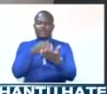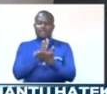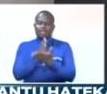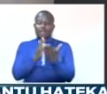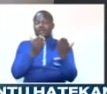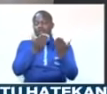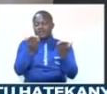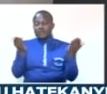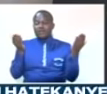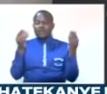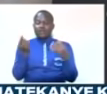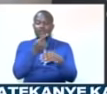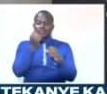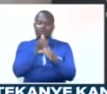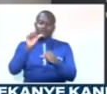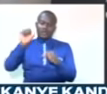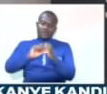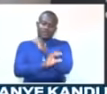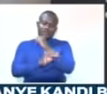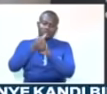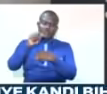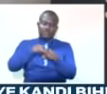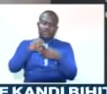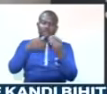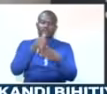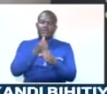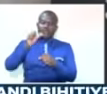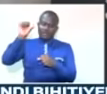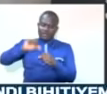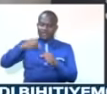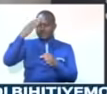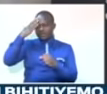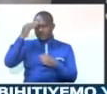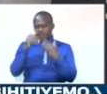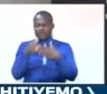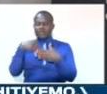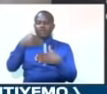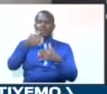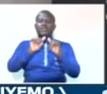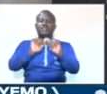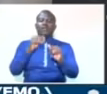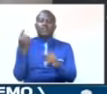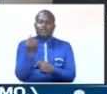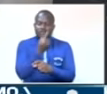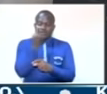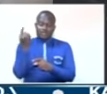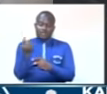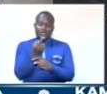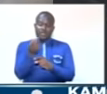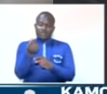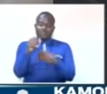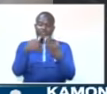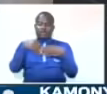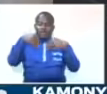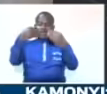uretse no guhemukira igihugu cye nawe ubwo aba yihemukiye kuko aguma hahandi gusa amafaranga